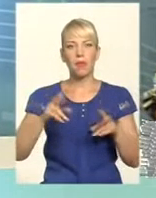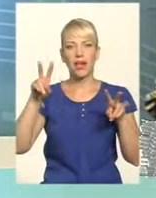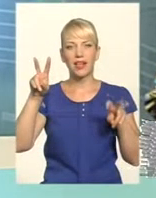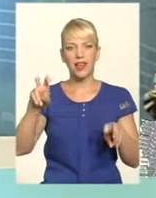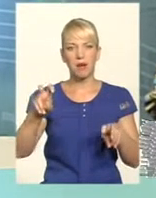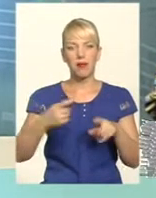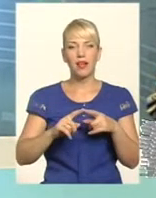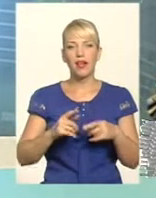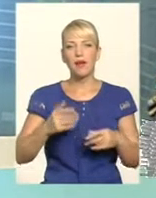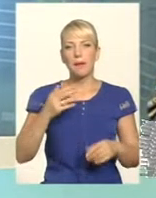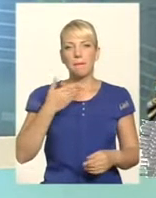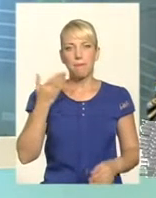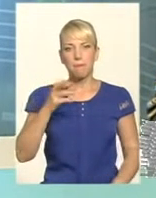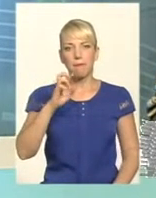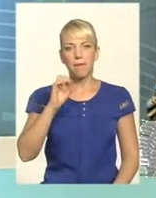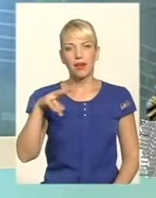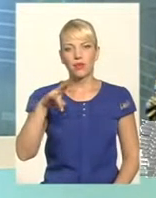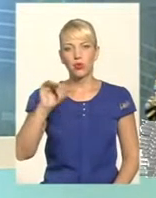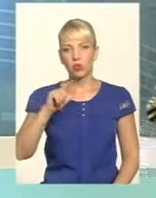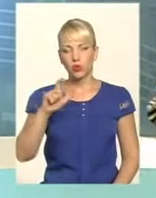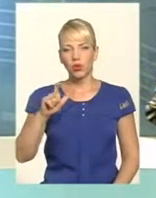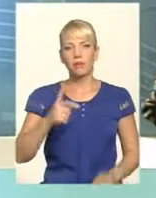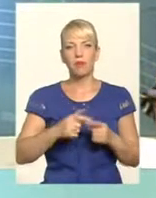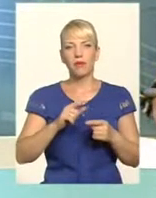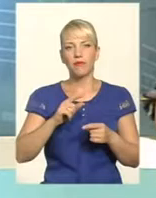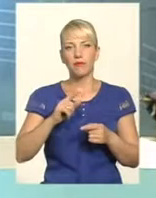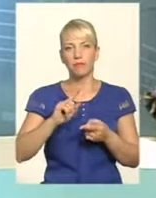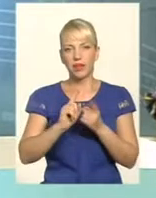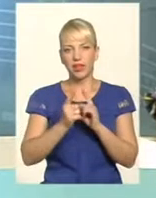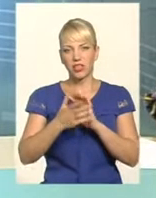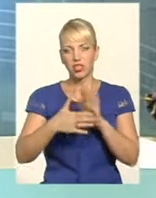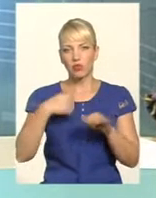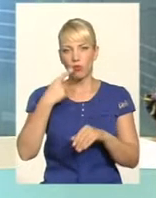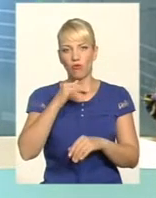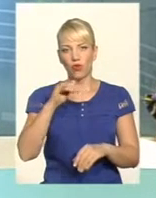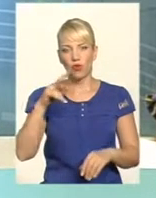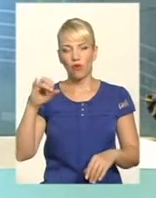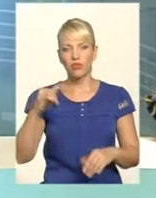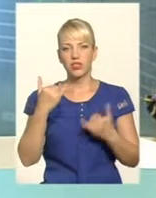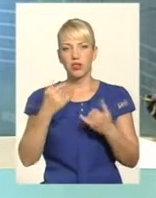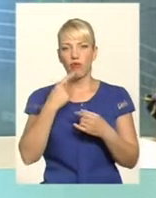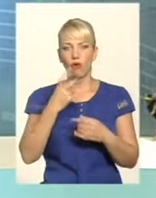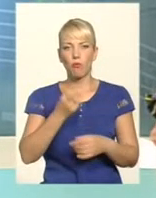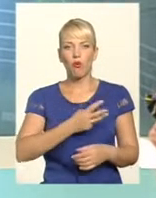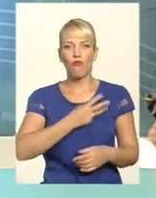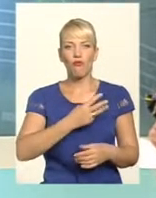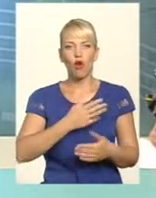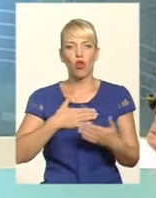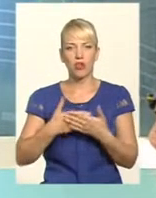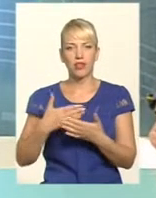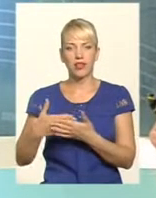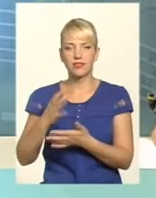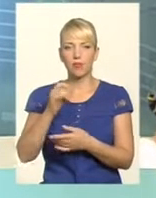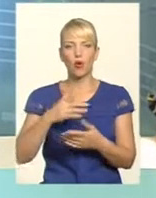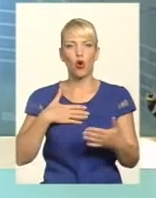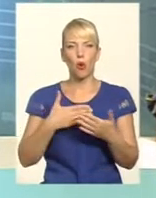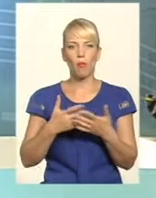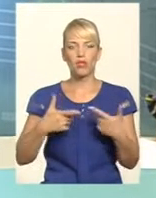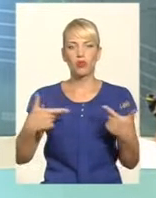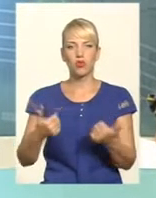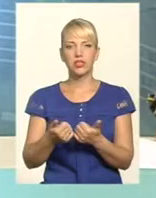Анна Бендюх, переклад на жестову мову здійснює Оксана Фіновська. І нині говоримо про волонтерство, про громадські організації,